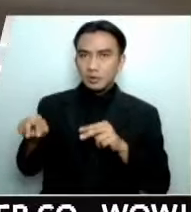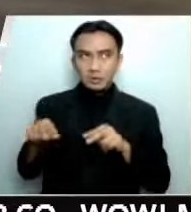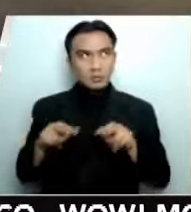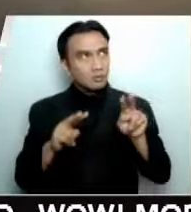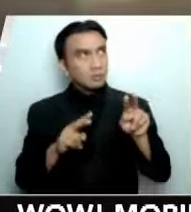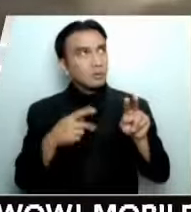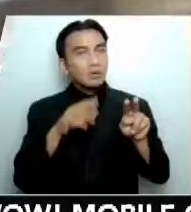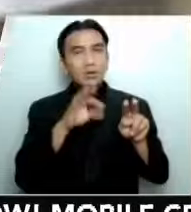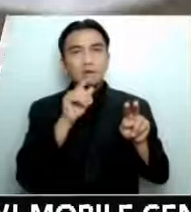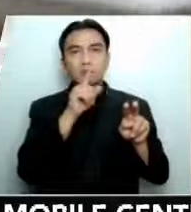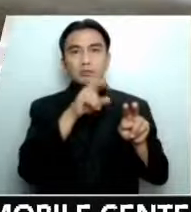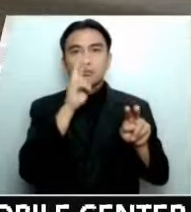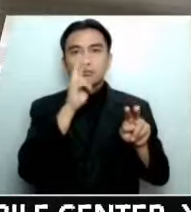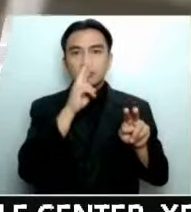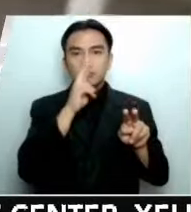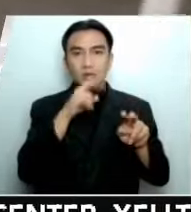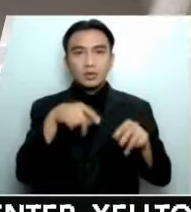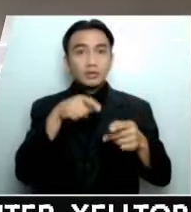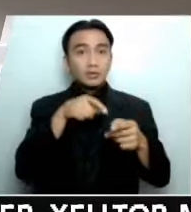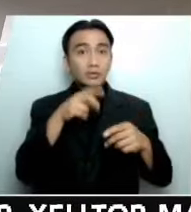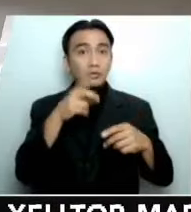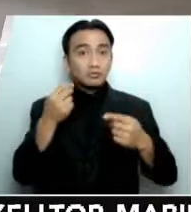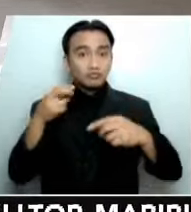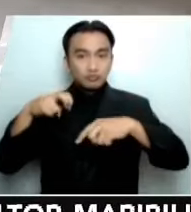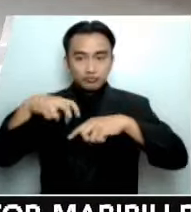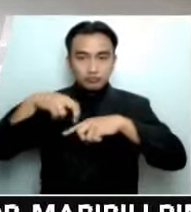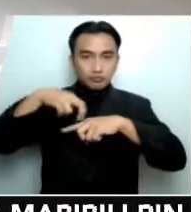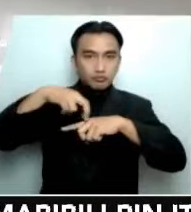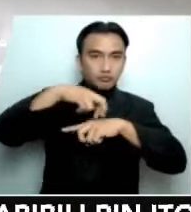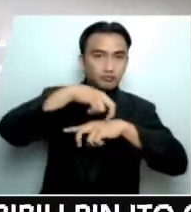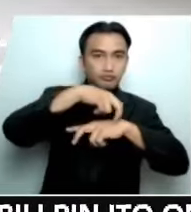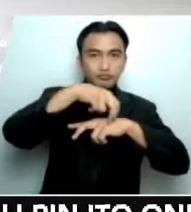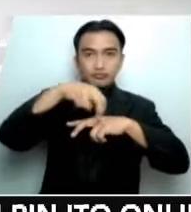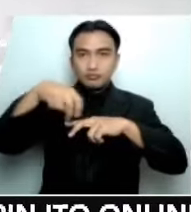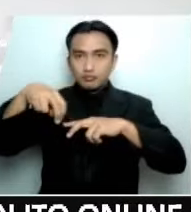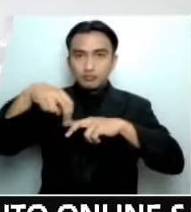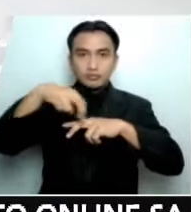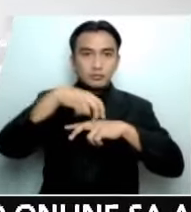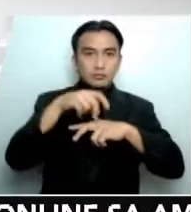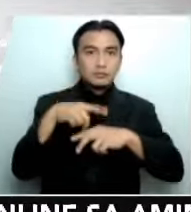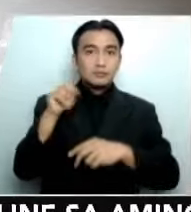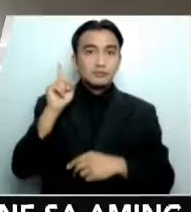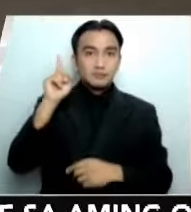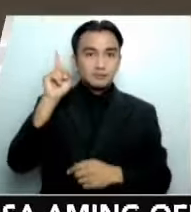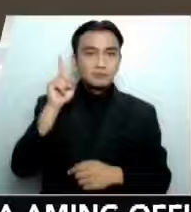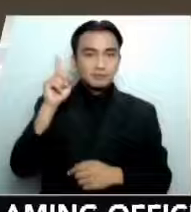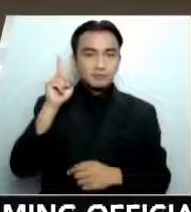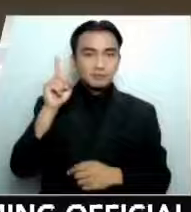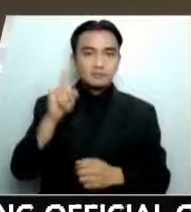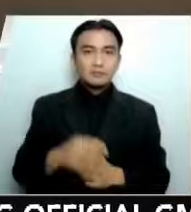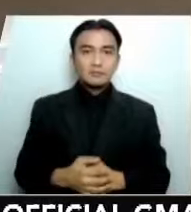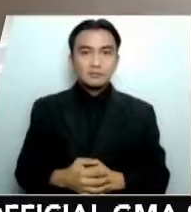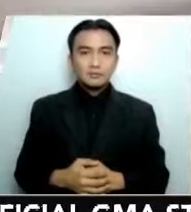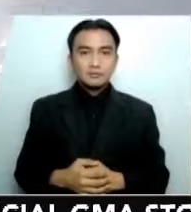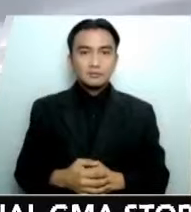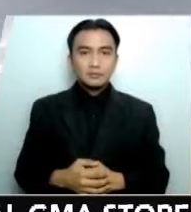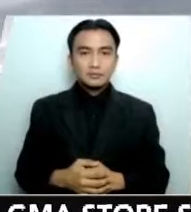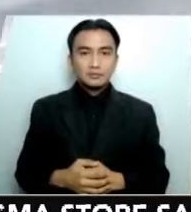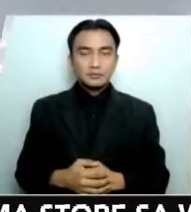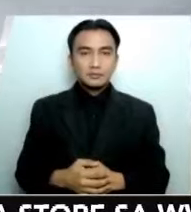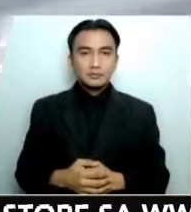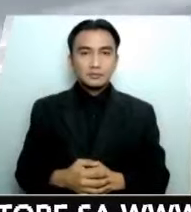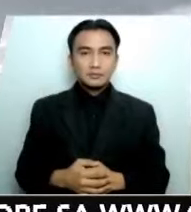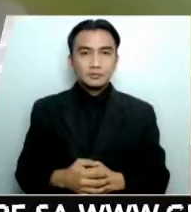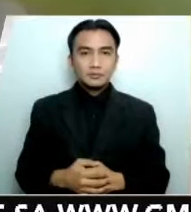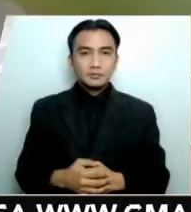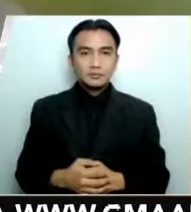nilibot niya Yung buong um light liting picture fixture do sa gate um So it They went back